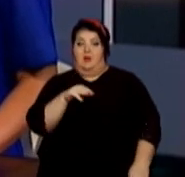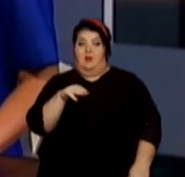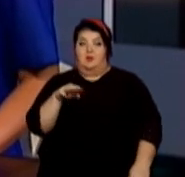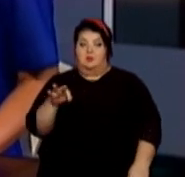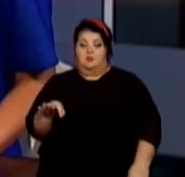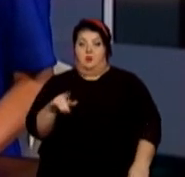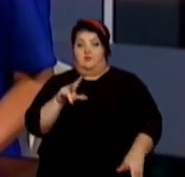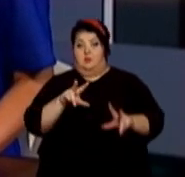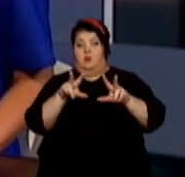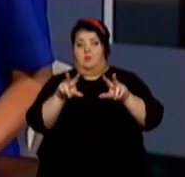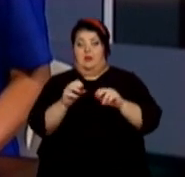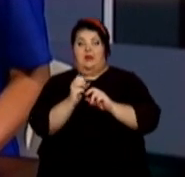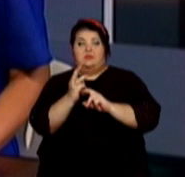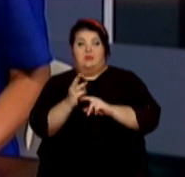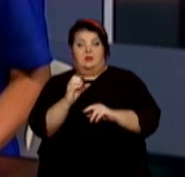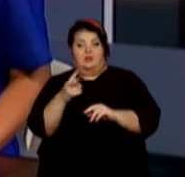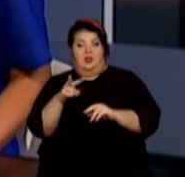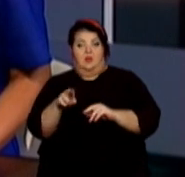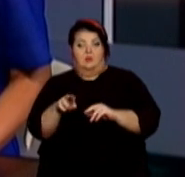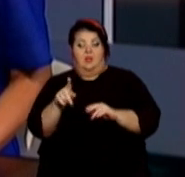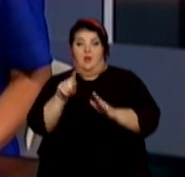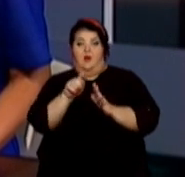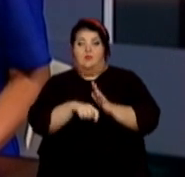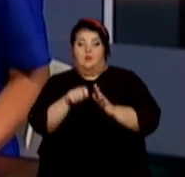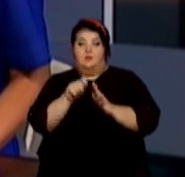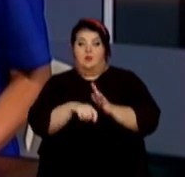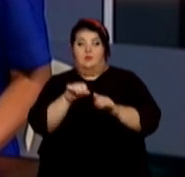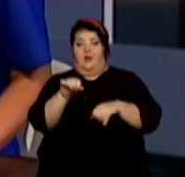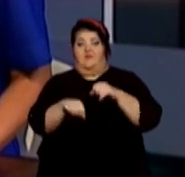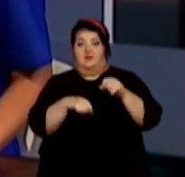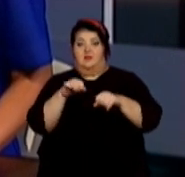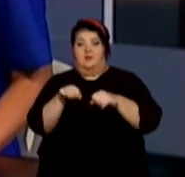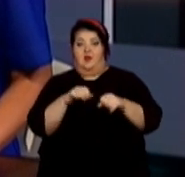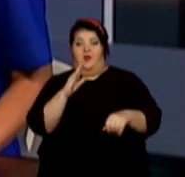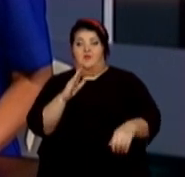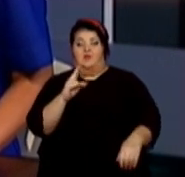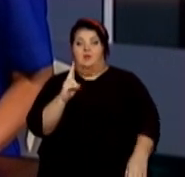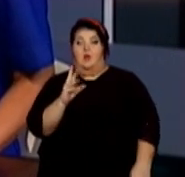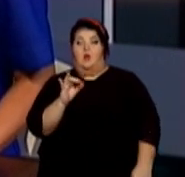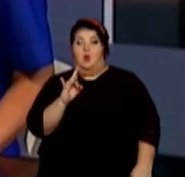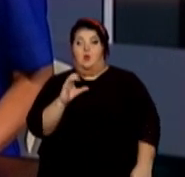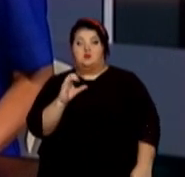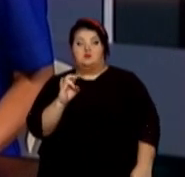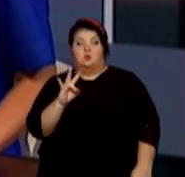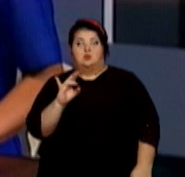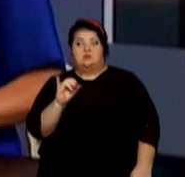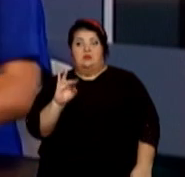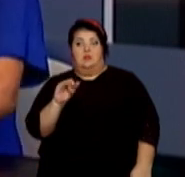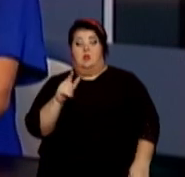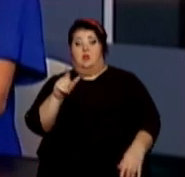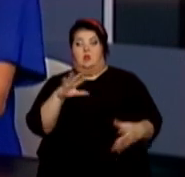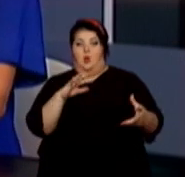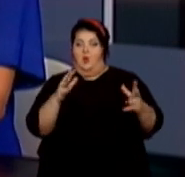велопереїздами. 13 серпня вулицю проінспектував велосипедист і ютуб-блогер Володимир Корсунський. Його висновки –